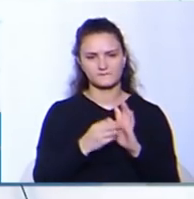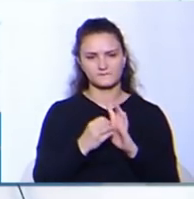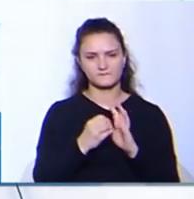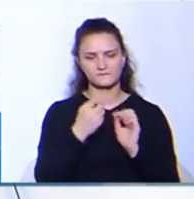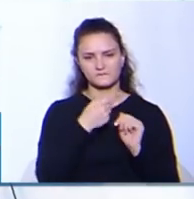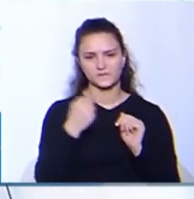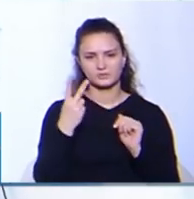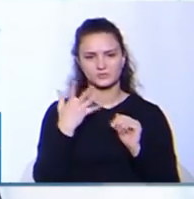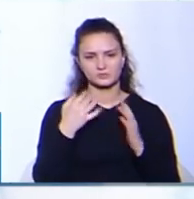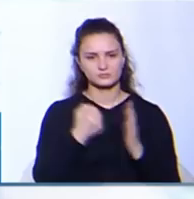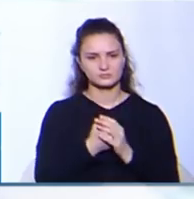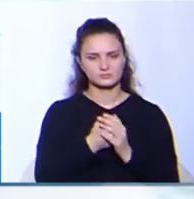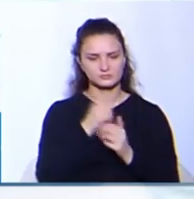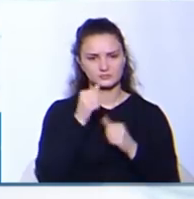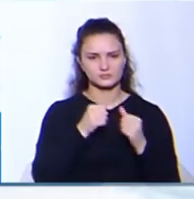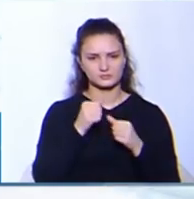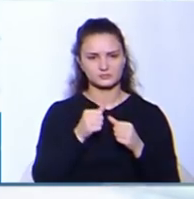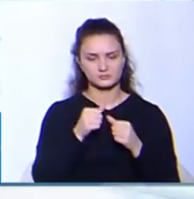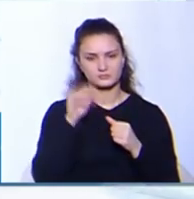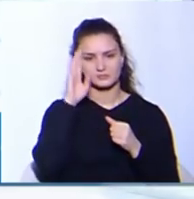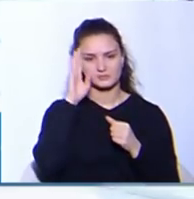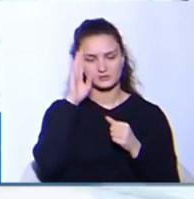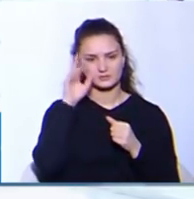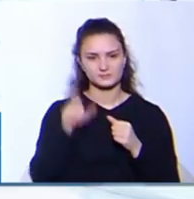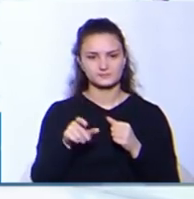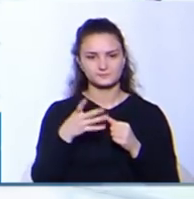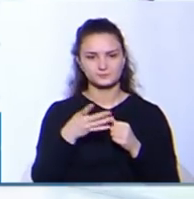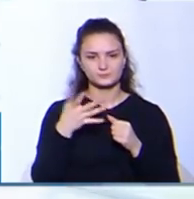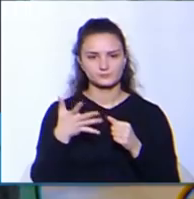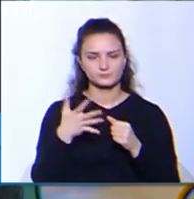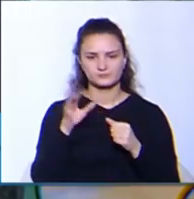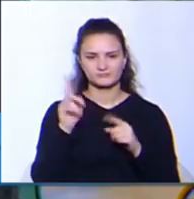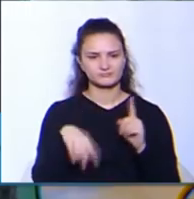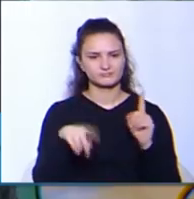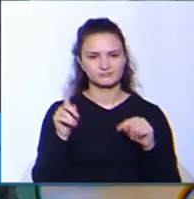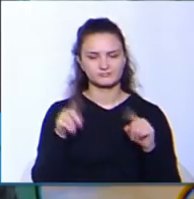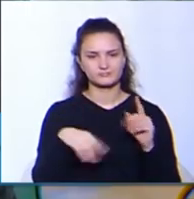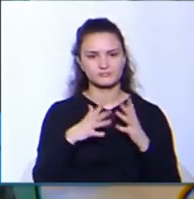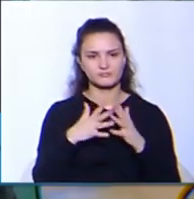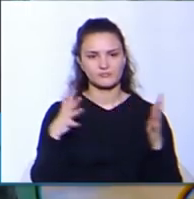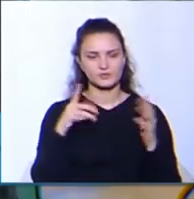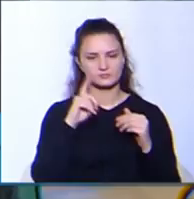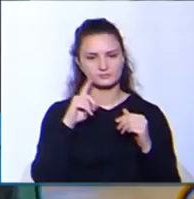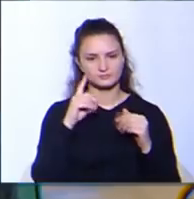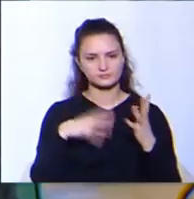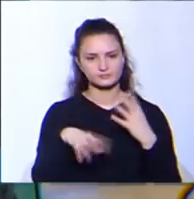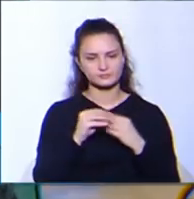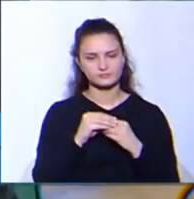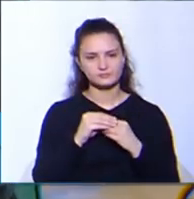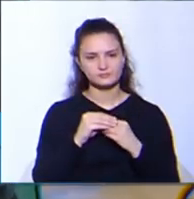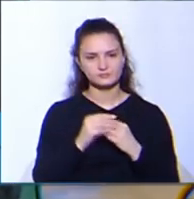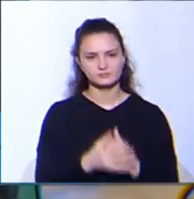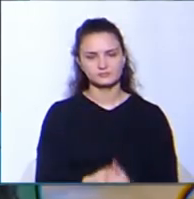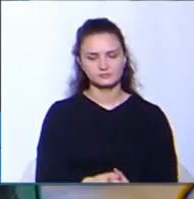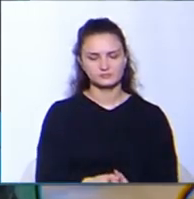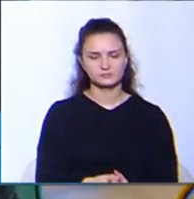მაქსიმალური 35 წელი. იშვიათად არის მამაკაცები თქვათ 45 წელზე, ძალიან იშვიათად. უფრო მეტად ეს არის